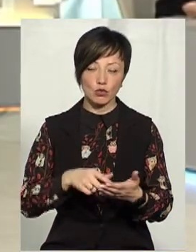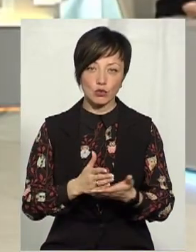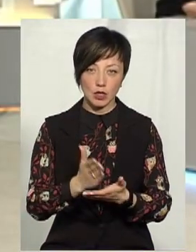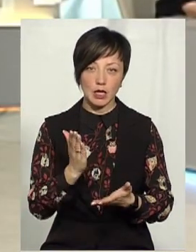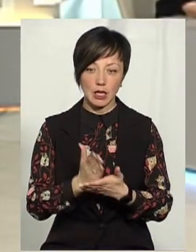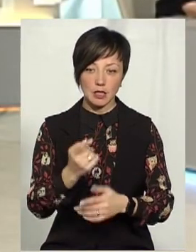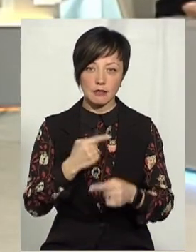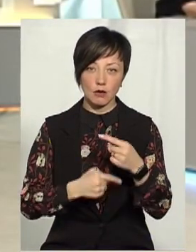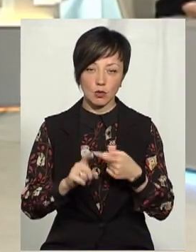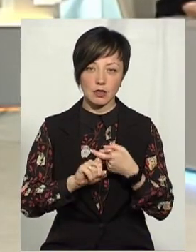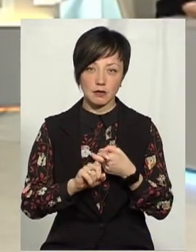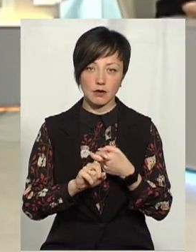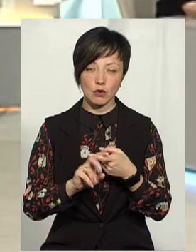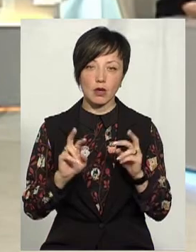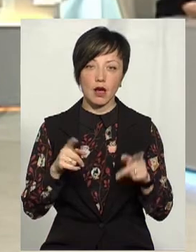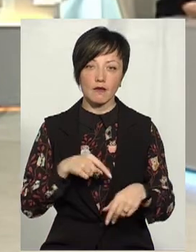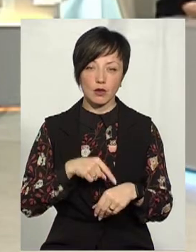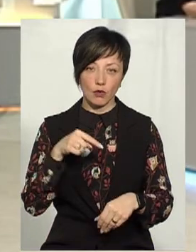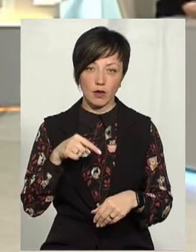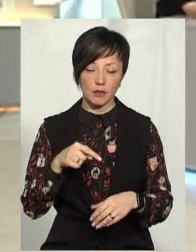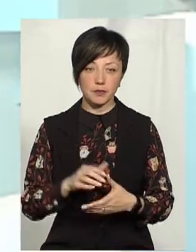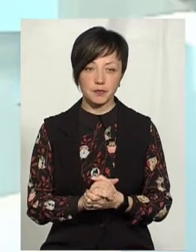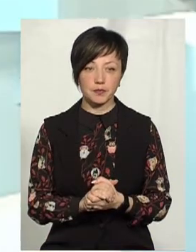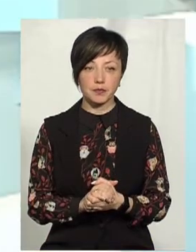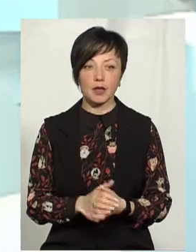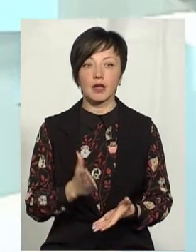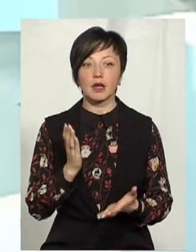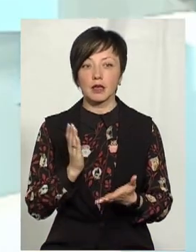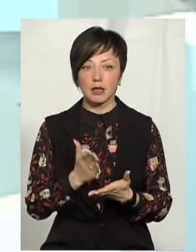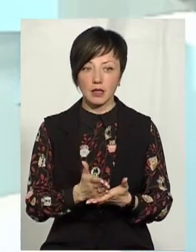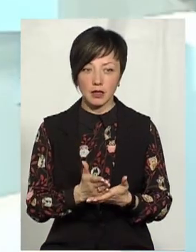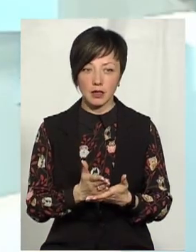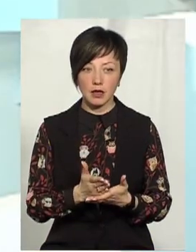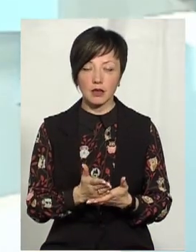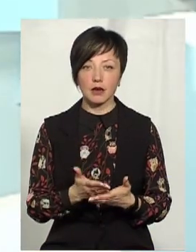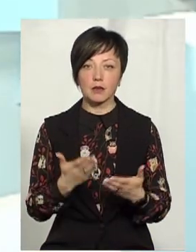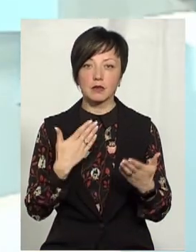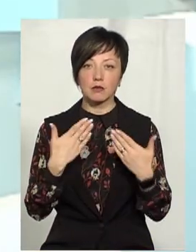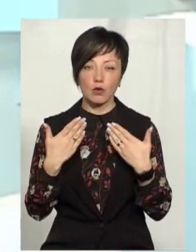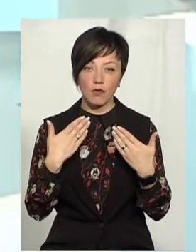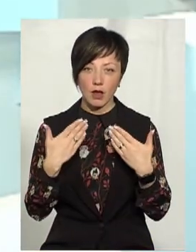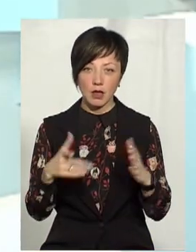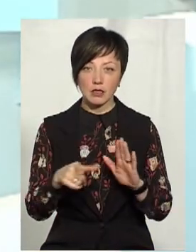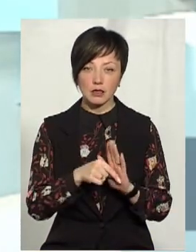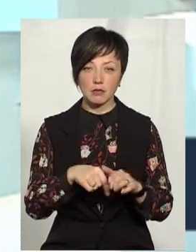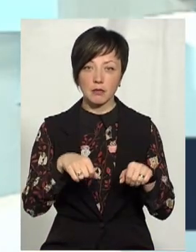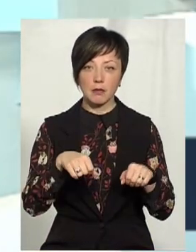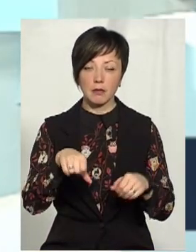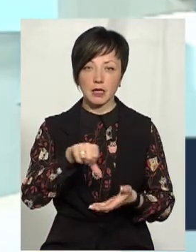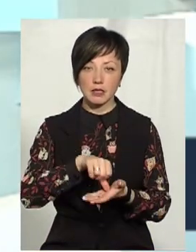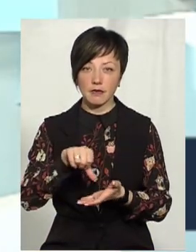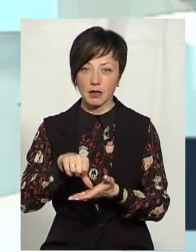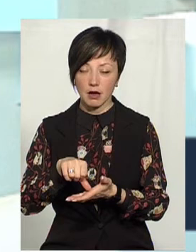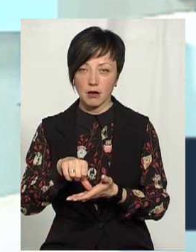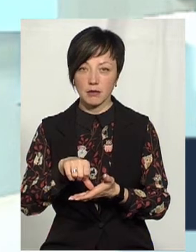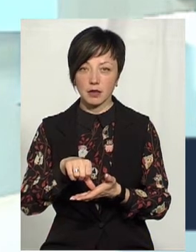є зворотній зв'язок? Як відреагували? Є розуміння. Ми спілкувалися з представниками і